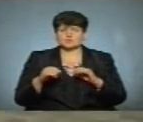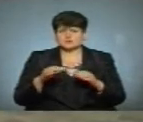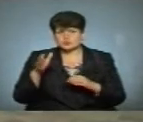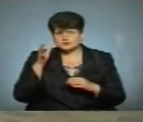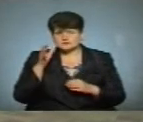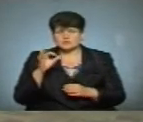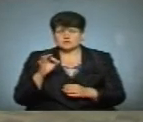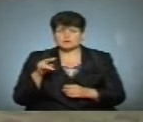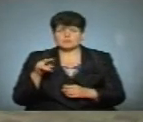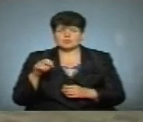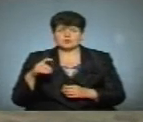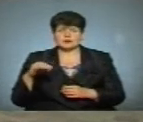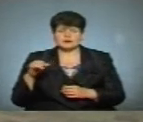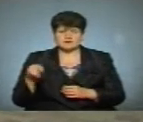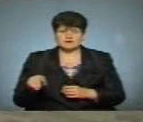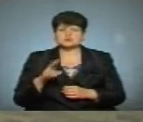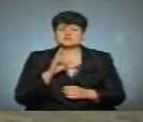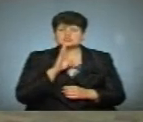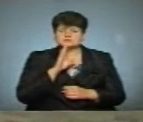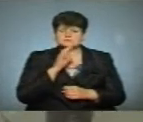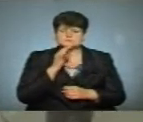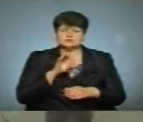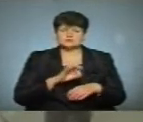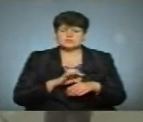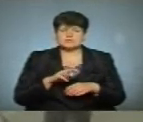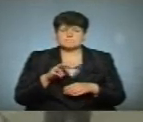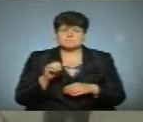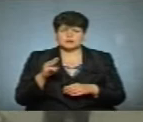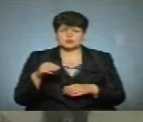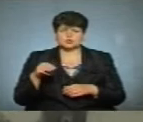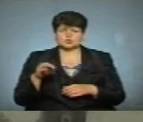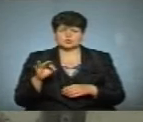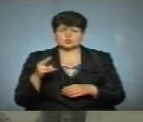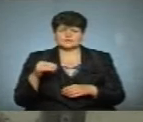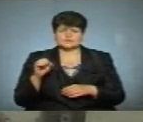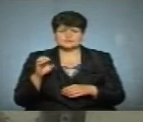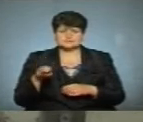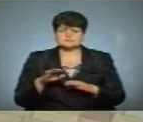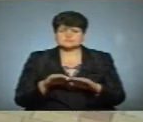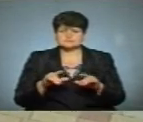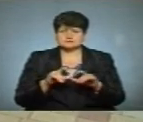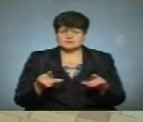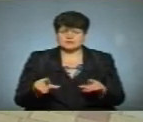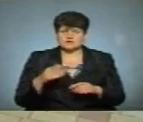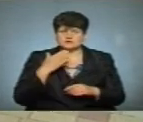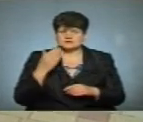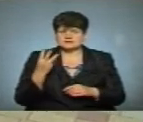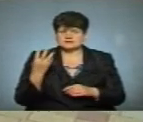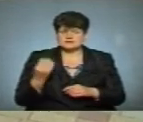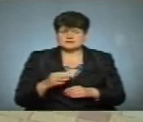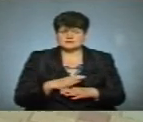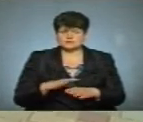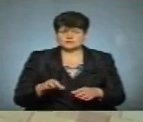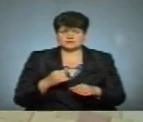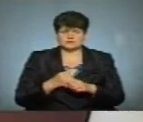Оля Похиляк. За її словами, захворіла методистка цього дитсадка. Останні три дні минулого тижня її не було на роботі.